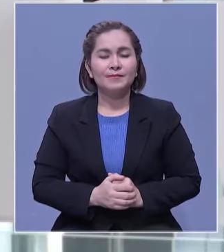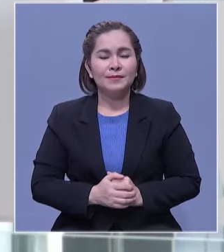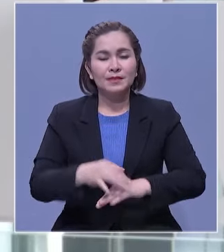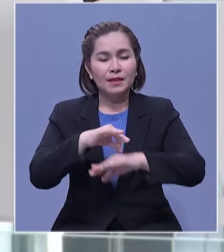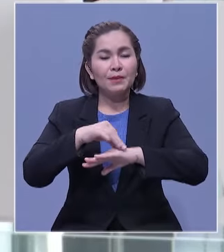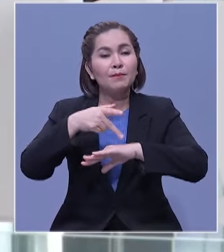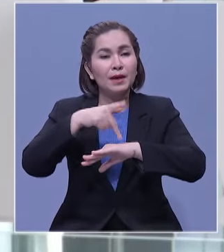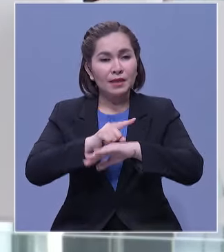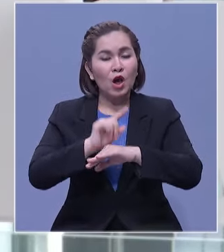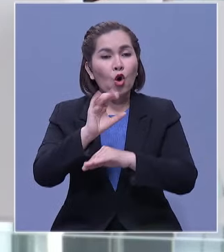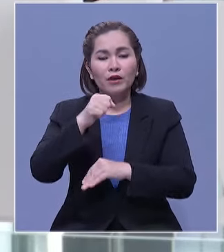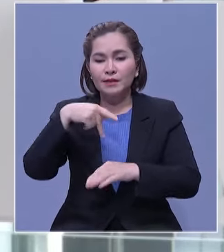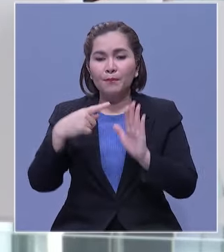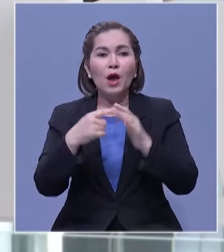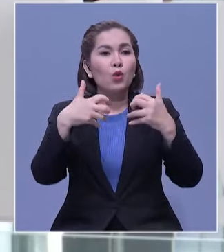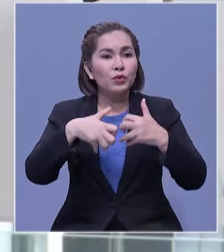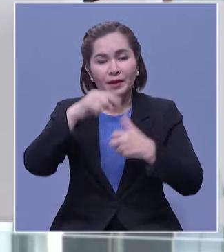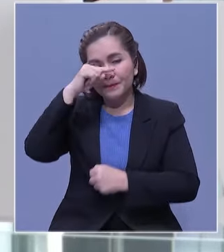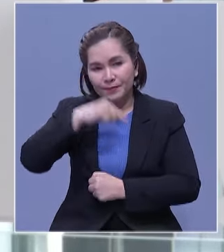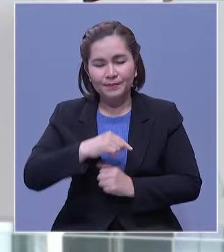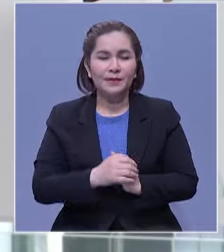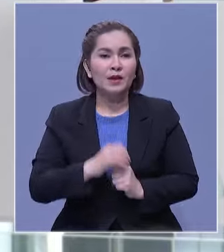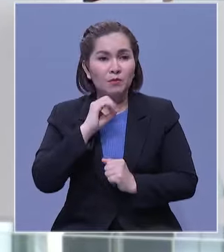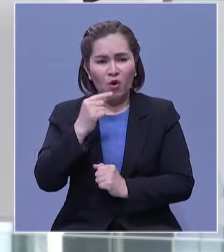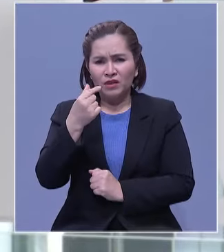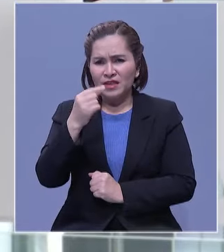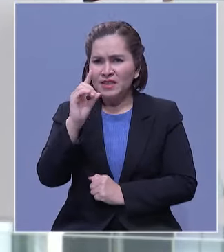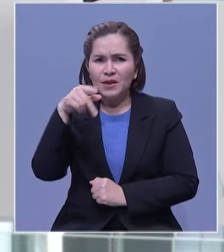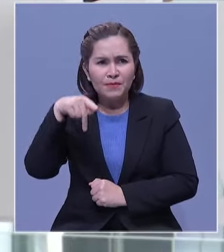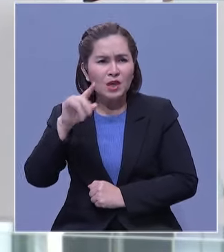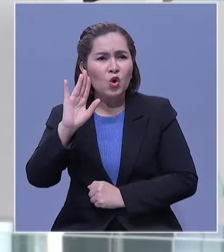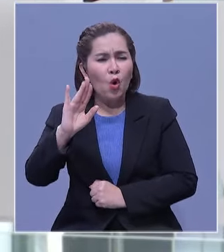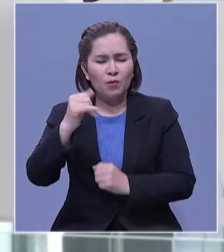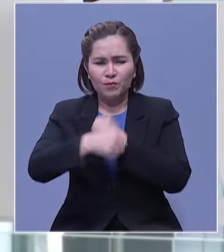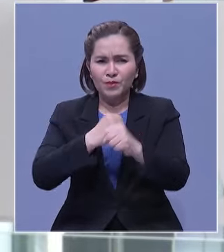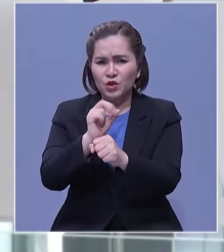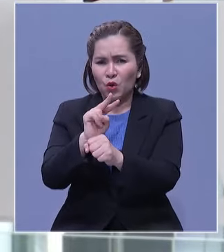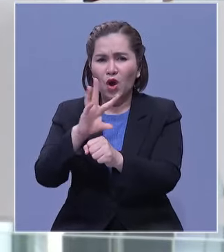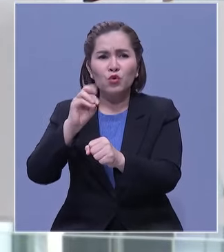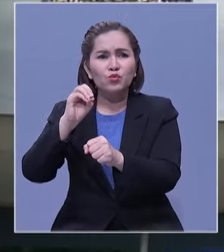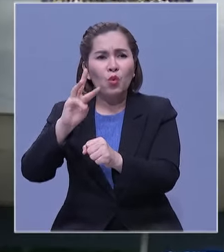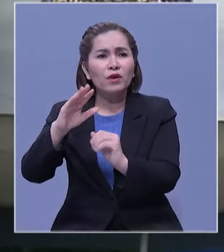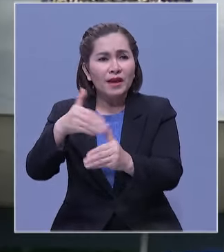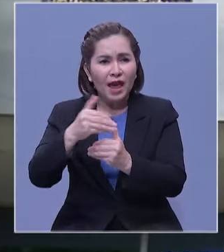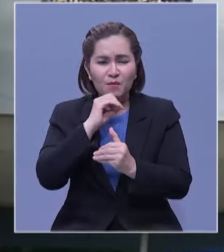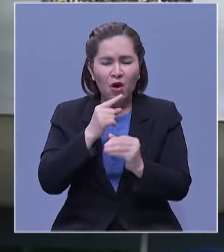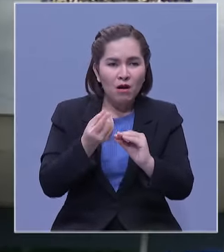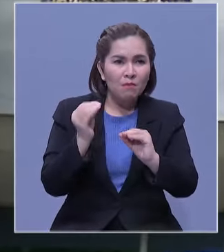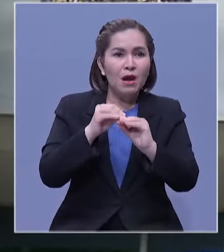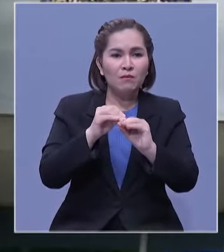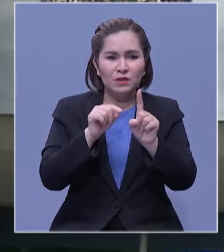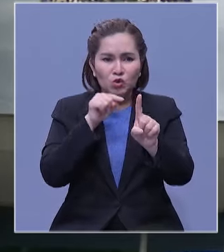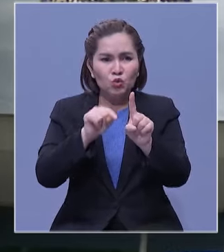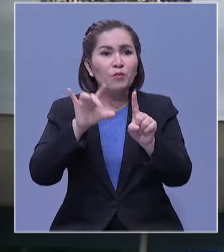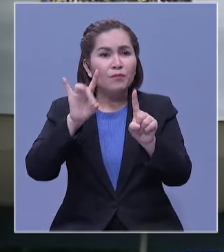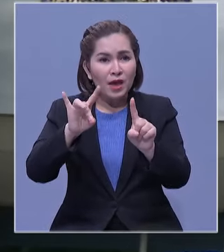ประธานสภาอุตสาหกรรมแห่งประเทศไทยที่ระบุว่าตัวเลข GDPปี 66ที่กระทรวงการคลังคาดการเนี่ยขยายตัว 1.8นี่ถือว่าต่ำ